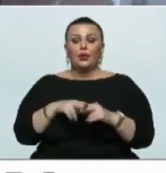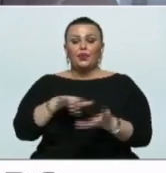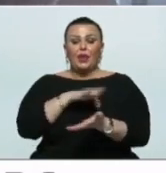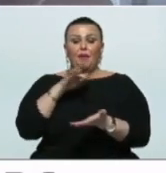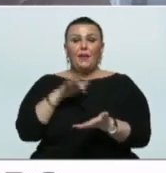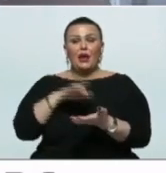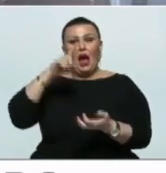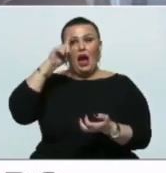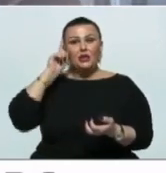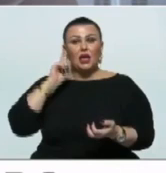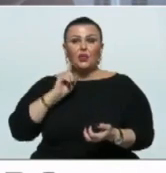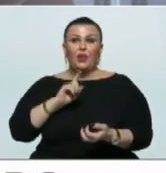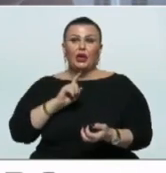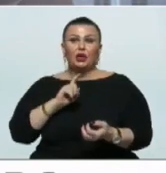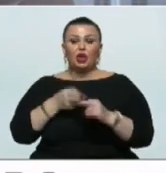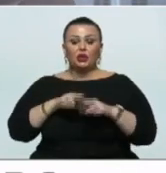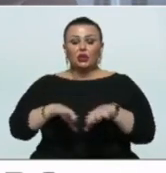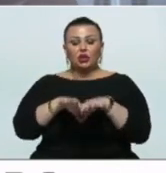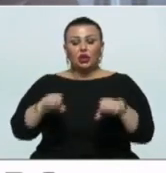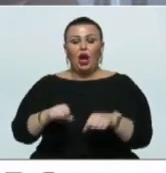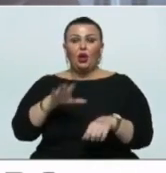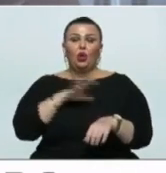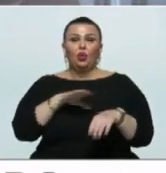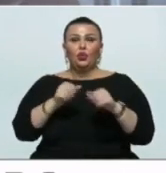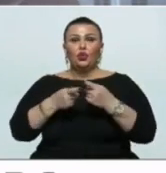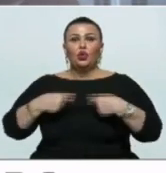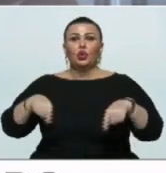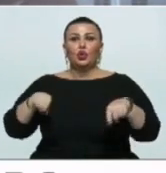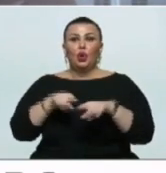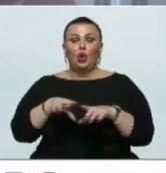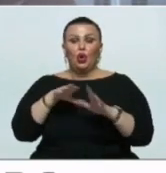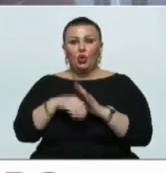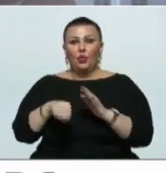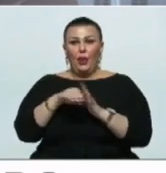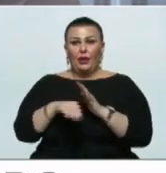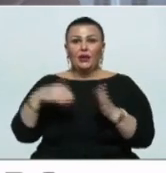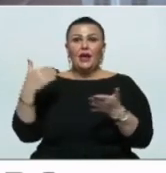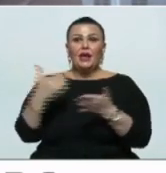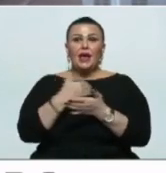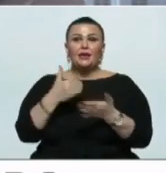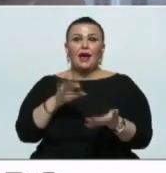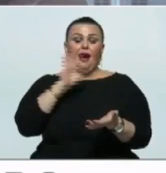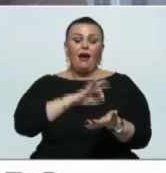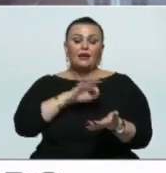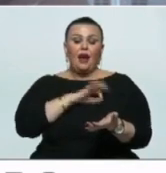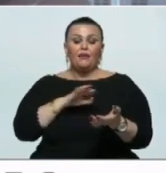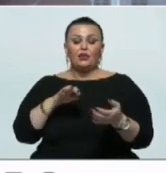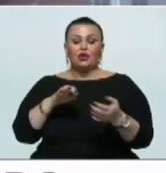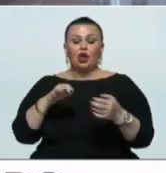merkezi Azerbaycan'ın işgal edilmiş topraklarında yani yeni kazanılmış